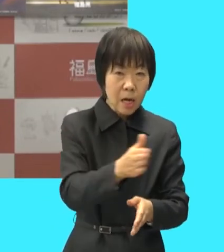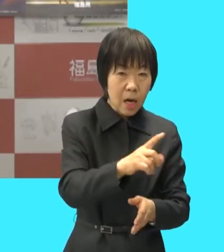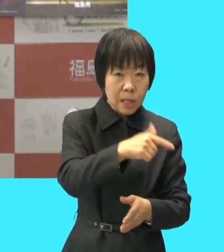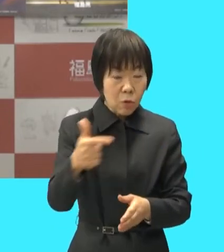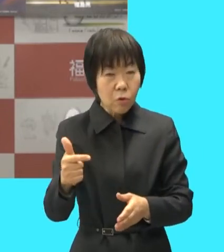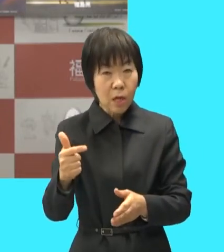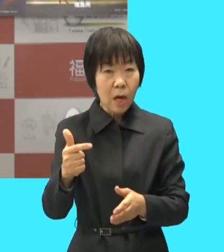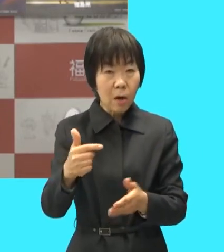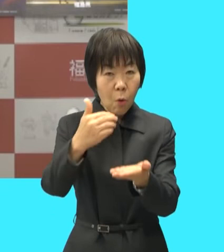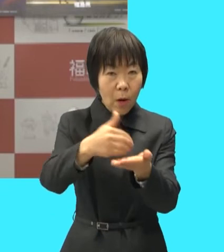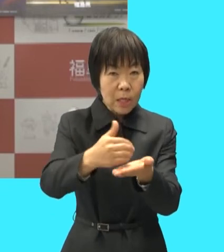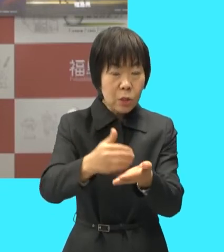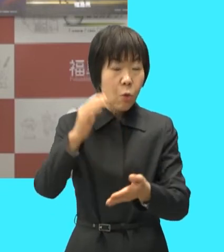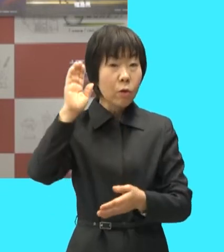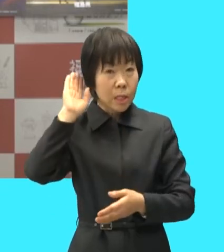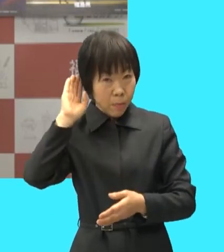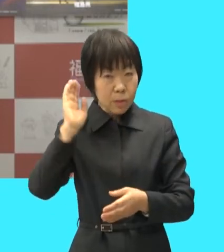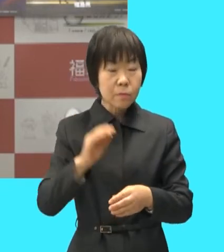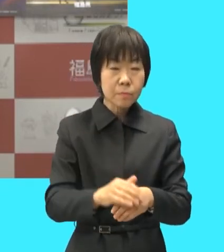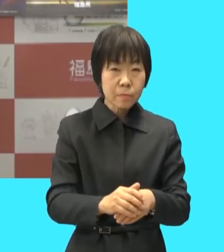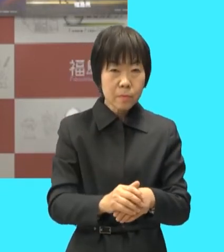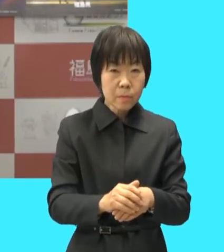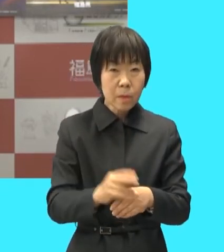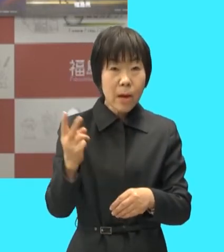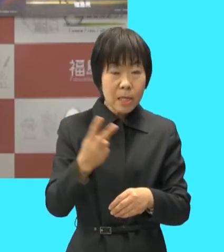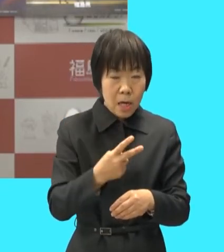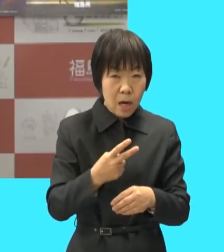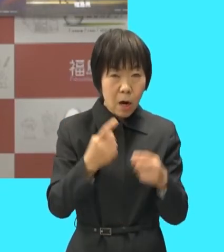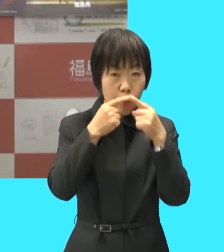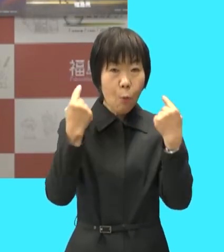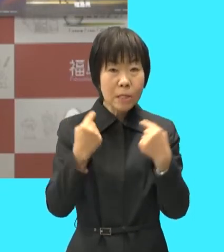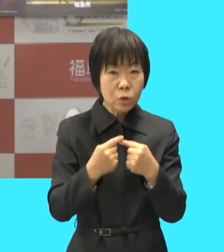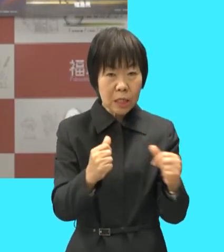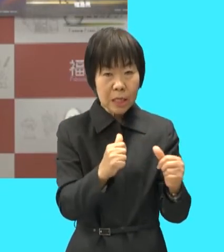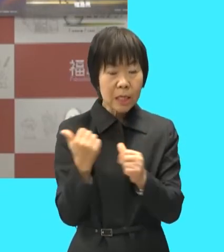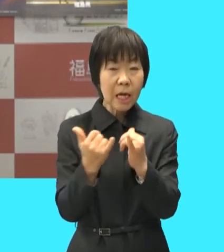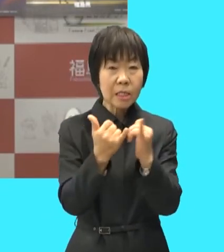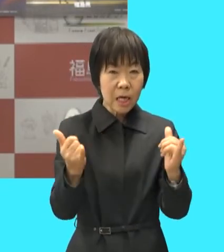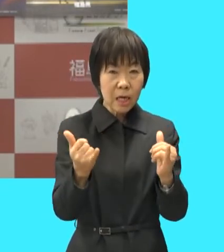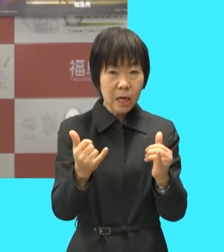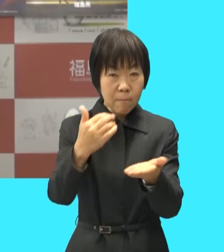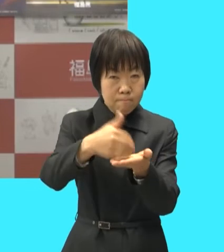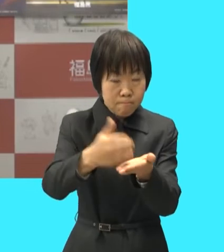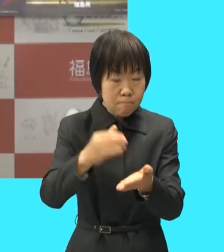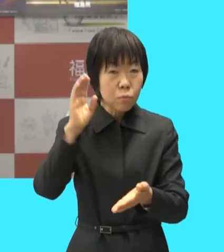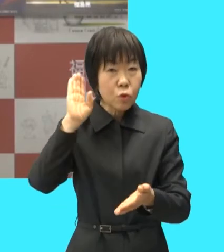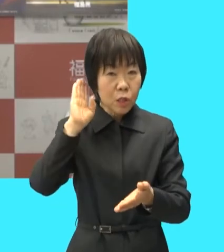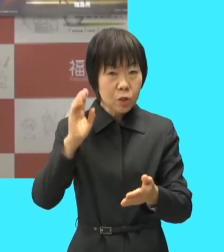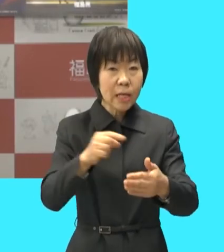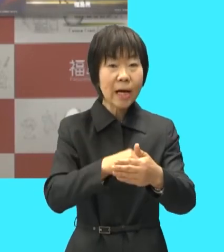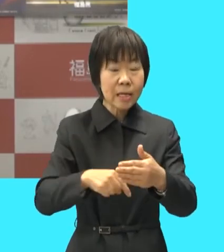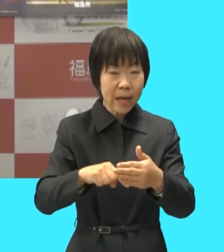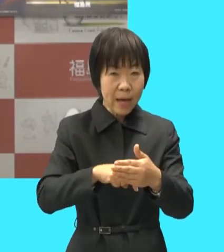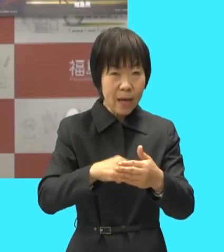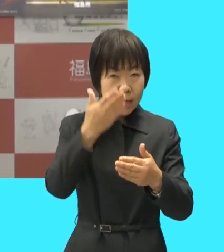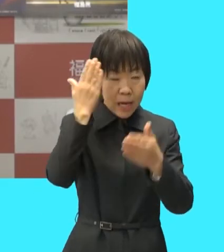さまざまなお話を伺っております。また個別に避難者の方からもお話をいただく、そういう中で丁